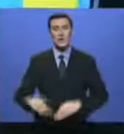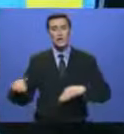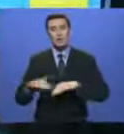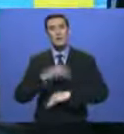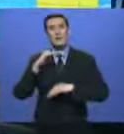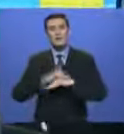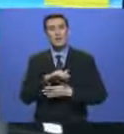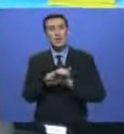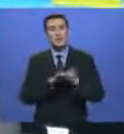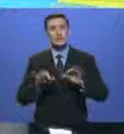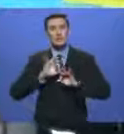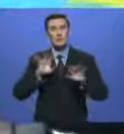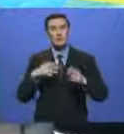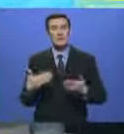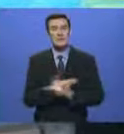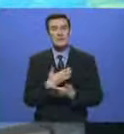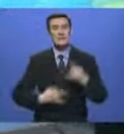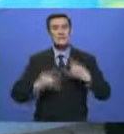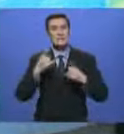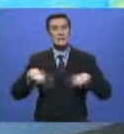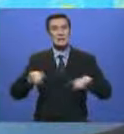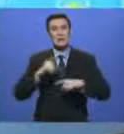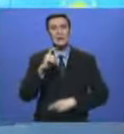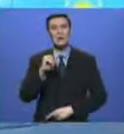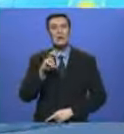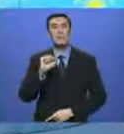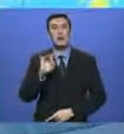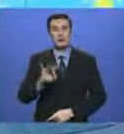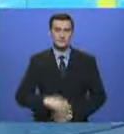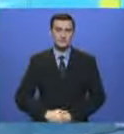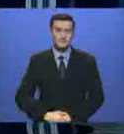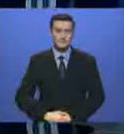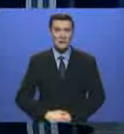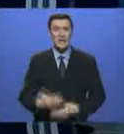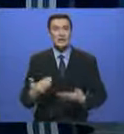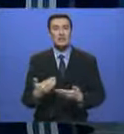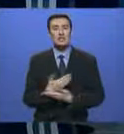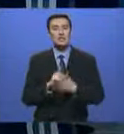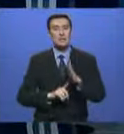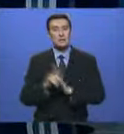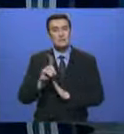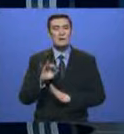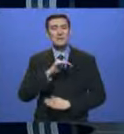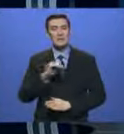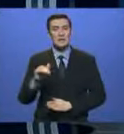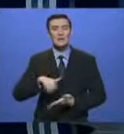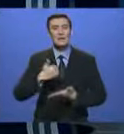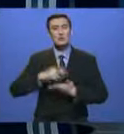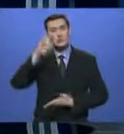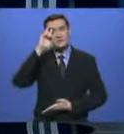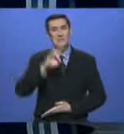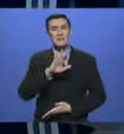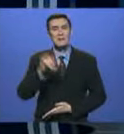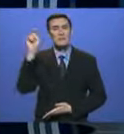Добрый вечер. Очередной блок новостей на телеканале «Хабар», в студии Алия Акмулдина. И начнем с официальных новостей. Президент